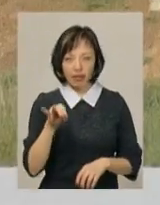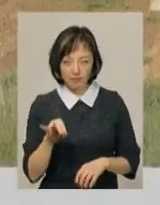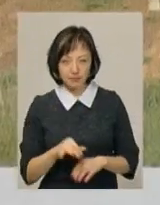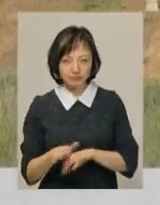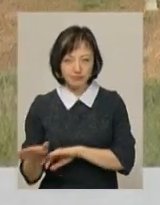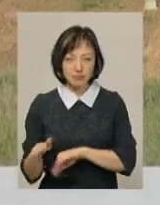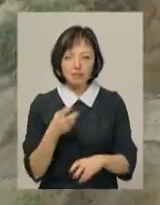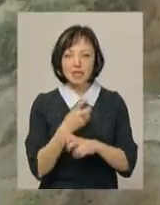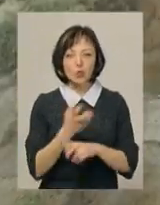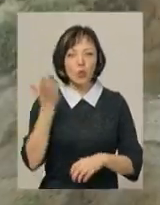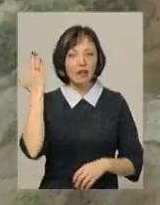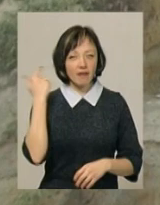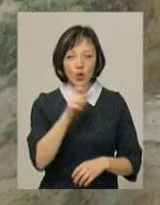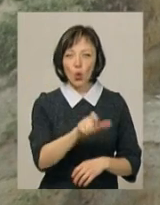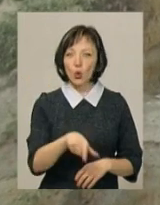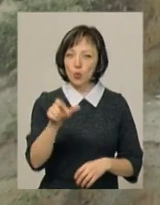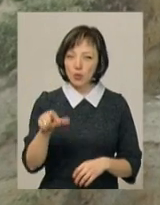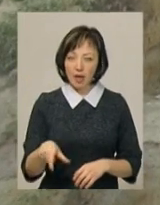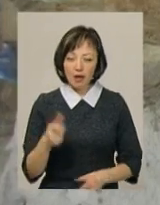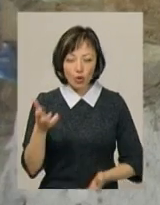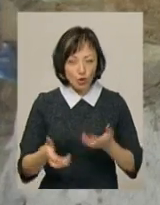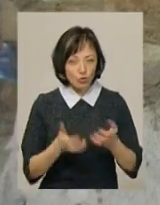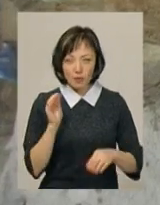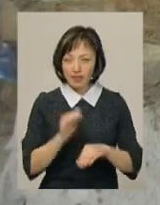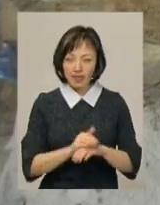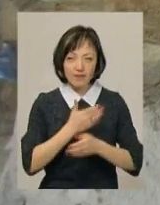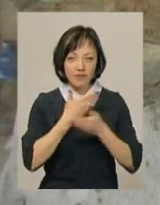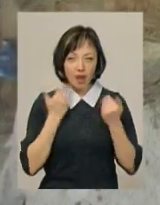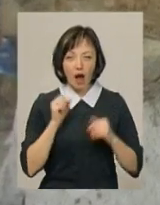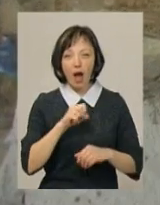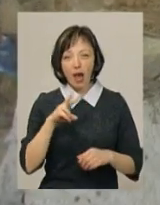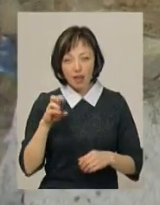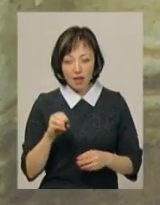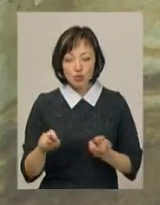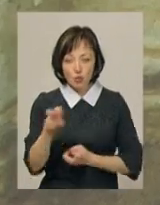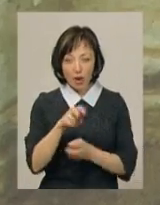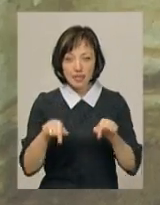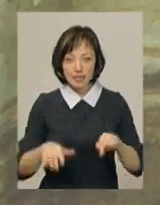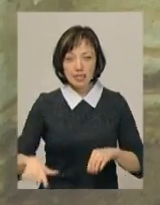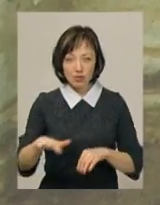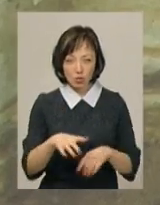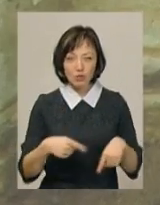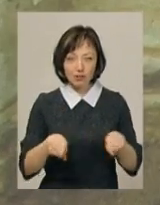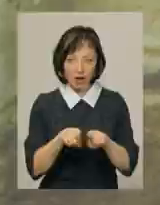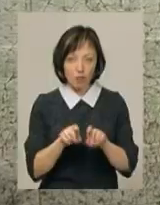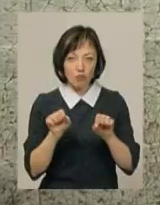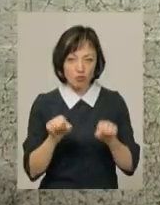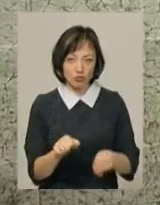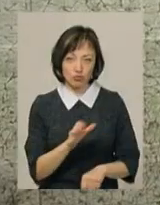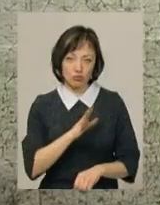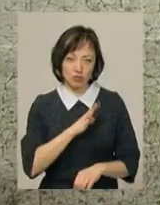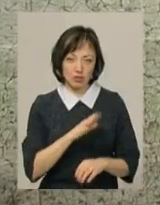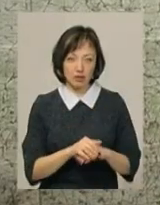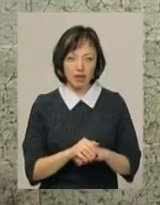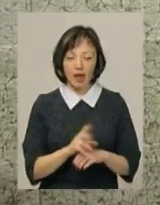кісток давніх людей, каже археолог Володимир Захар'єв, на розкопках не виявили. Хоча є підстави шукати на цій території такий антропологічний матеріал. Не